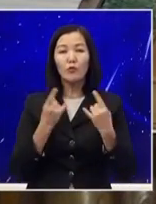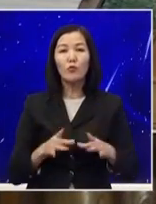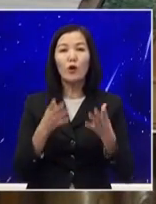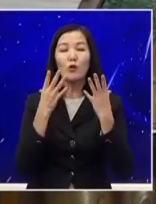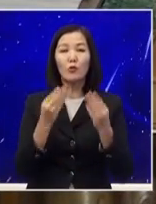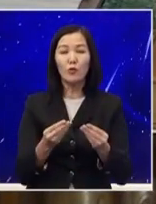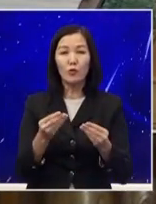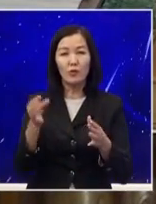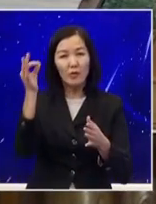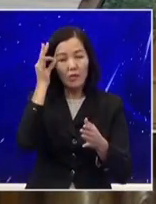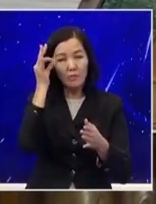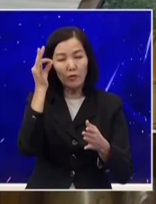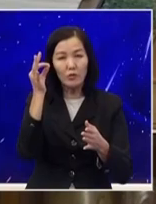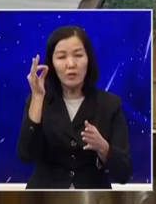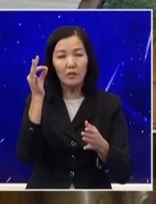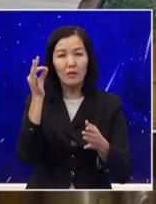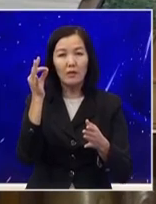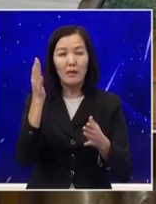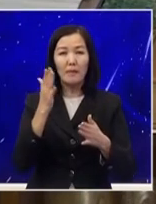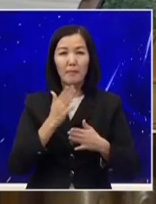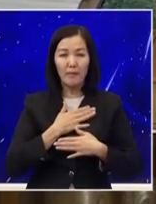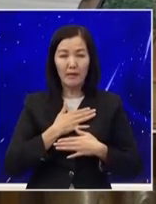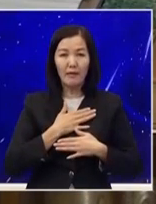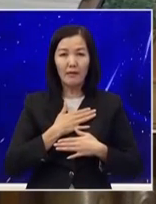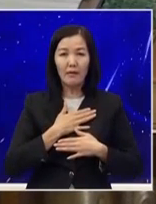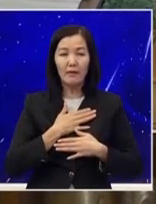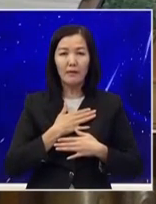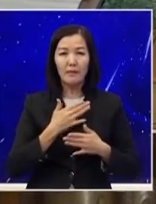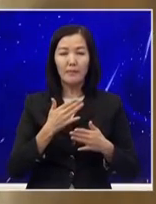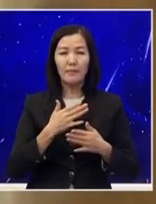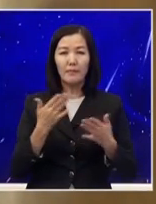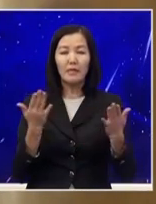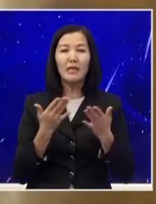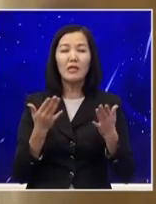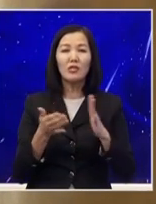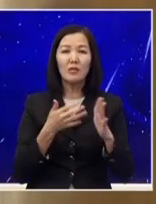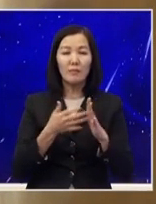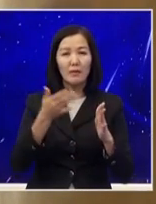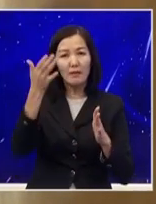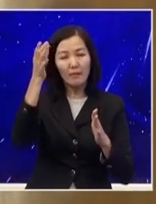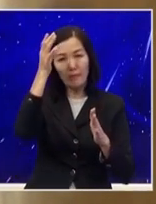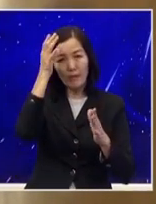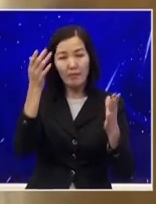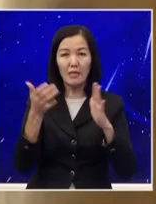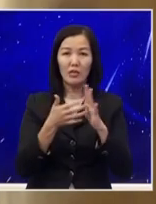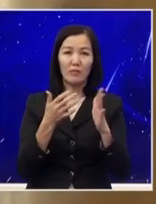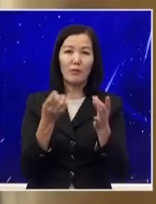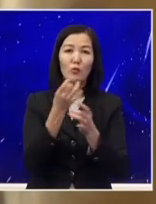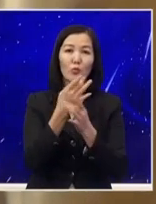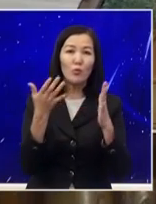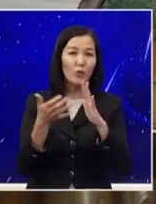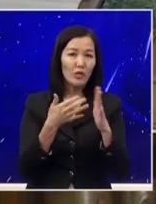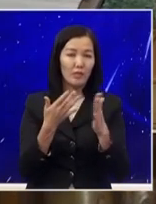не есіме түседі? Менің есіме түсетіні бізге не жетпей жатыр? Білімділік жетпей жатыр. Мәдениет жетпей